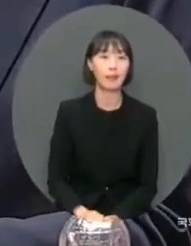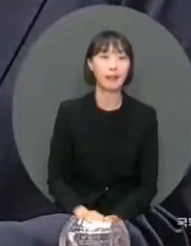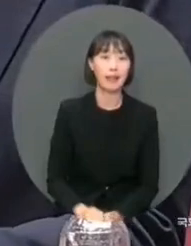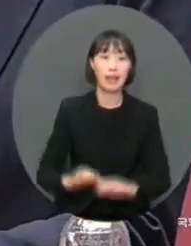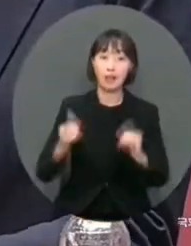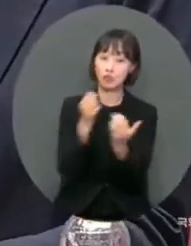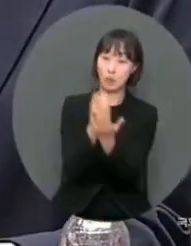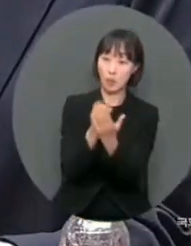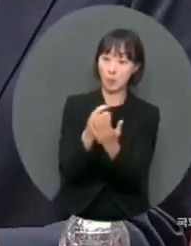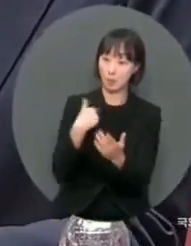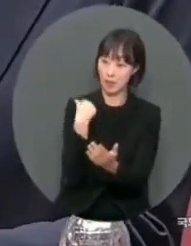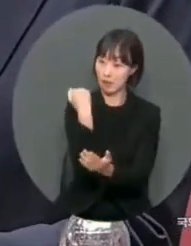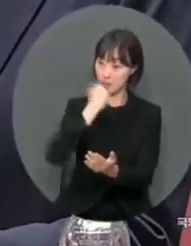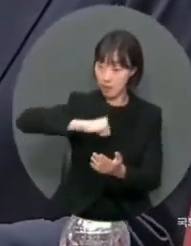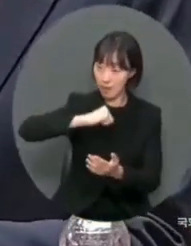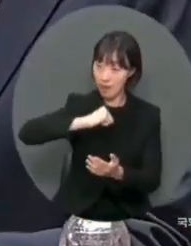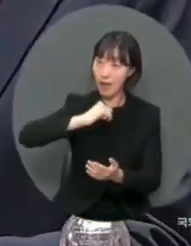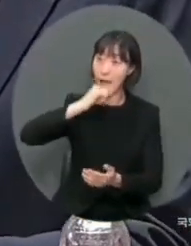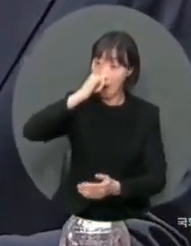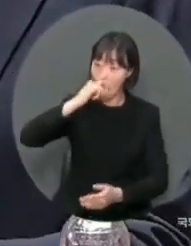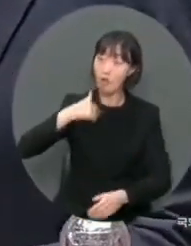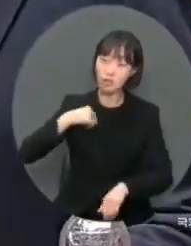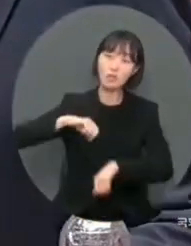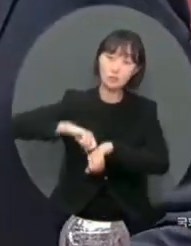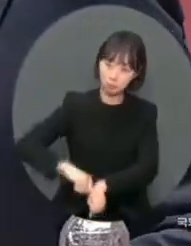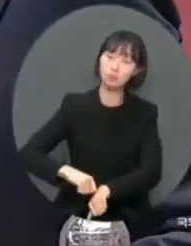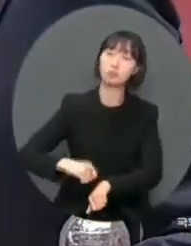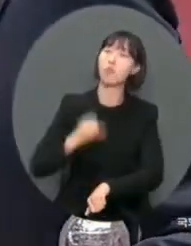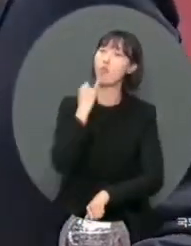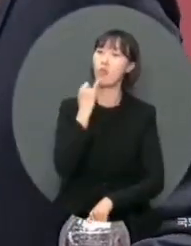행동을 하고 있다면 모든 책임을 지겠습니다.